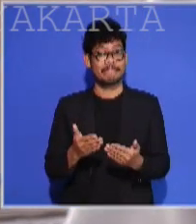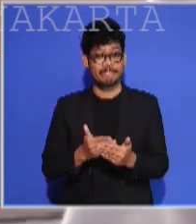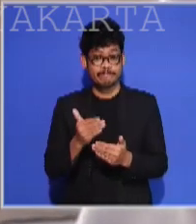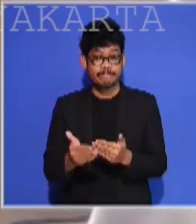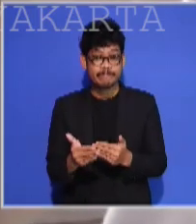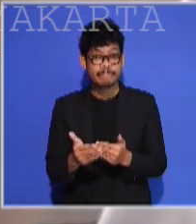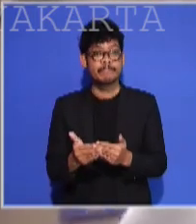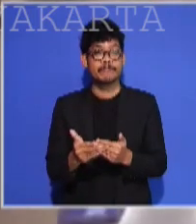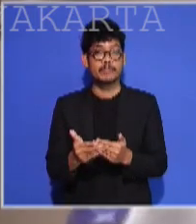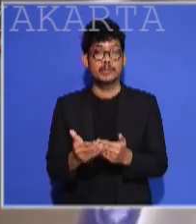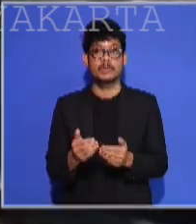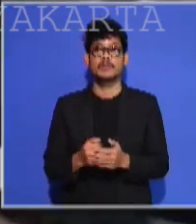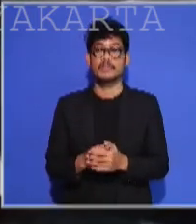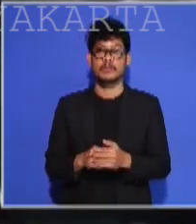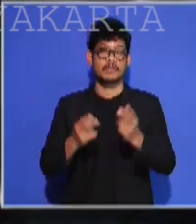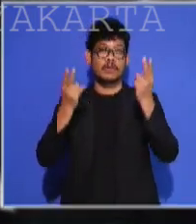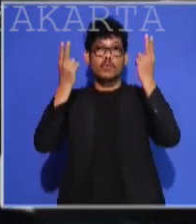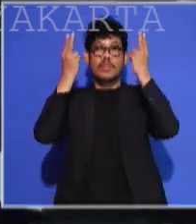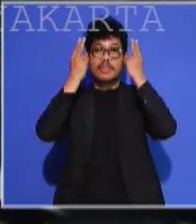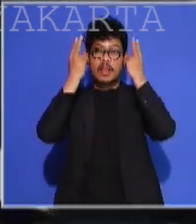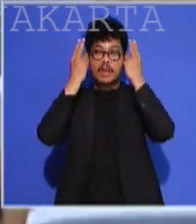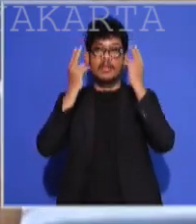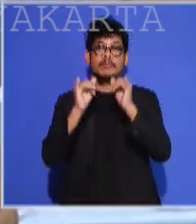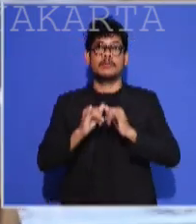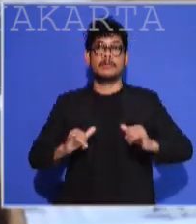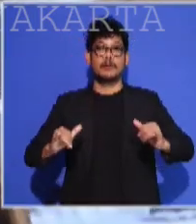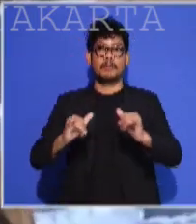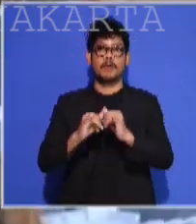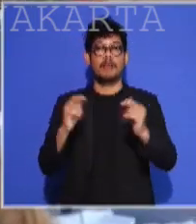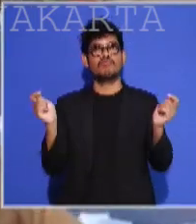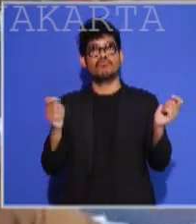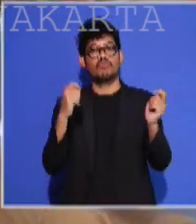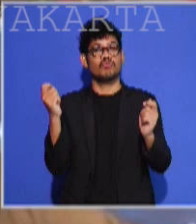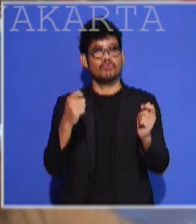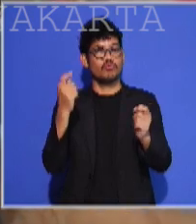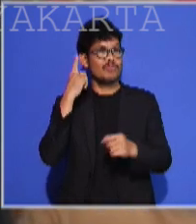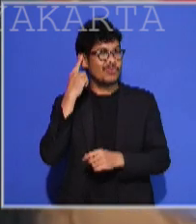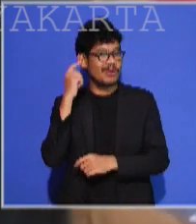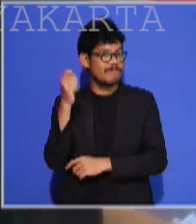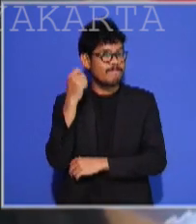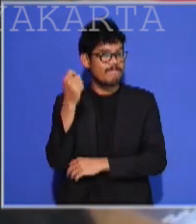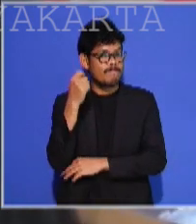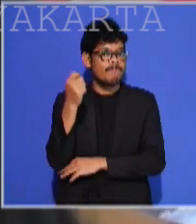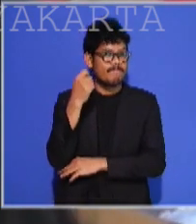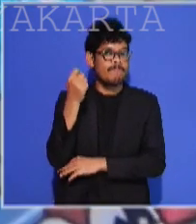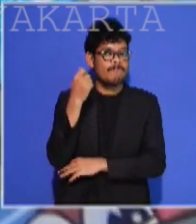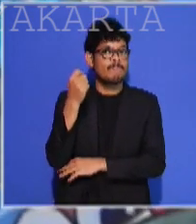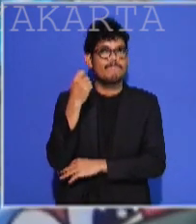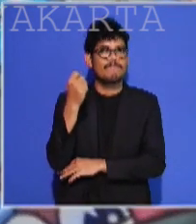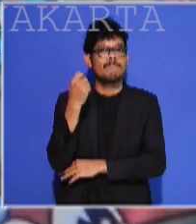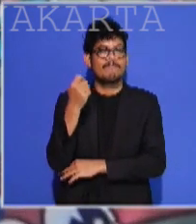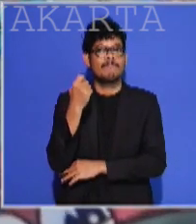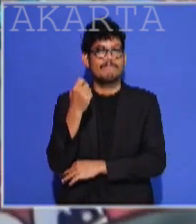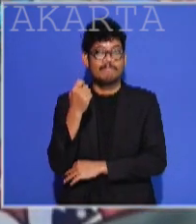membunyikan dolanan anak otok-otok secara bersama-sama tahun ini festival Pramuka Jogja mengangkat tema